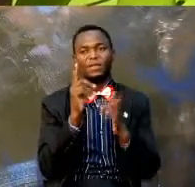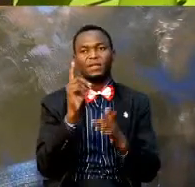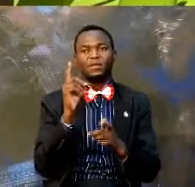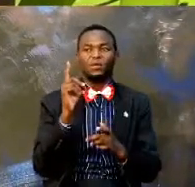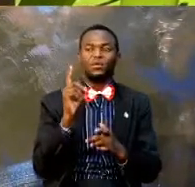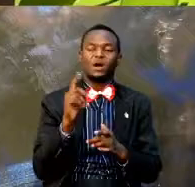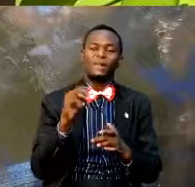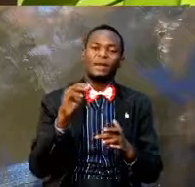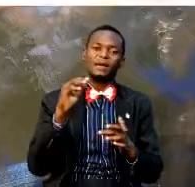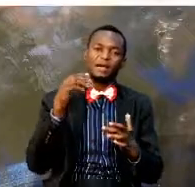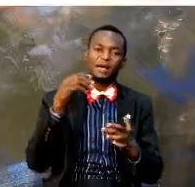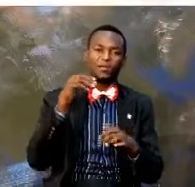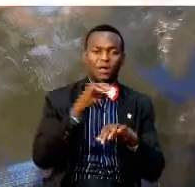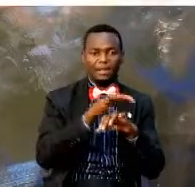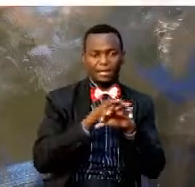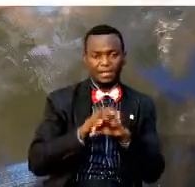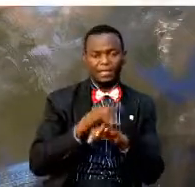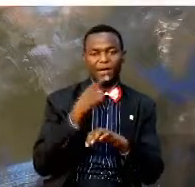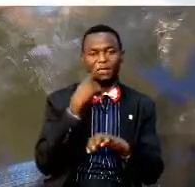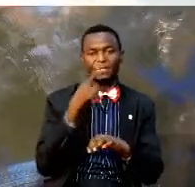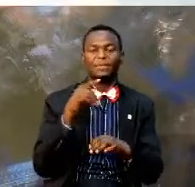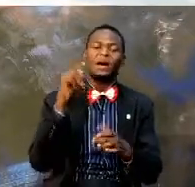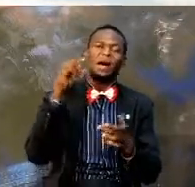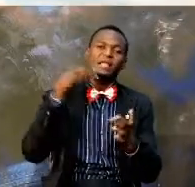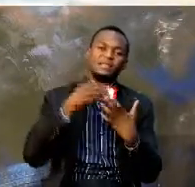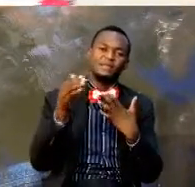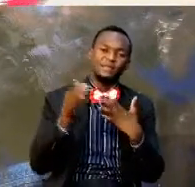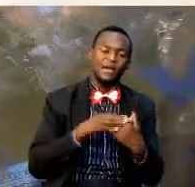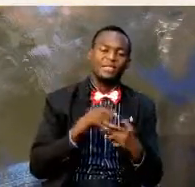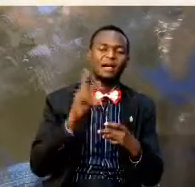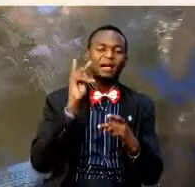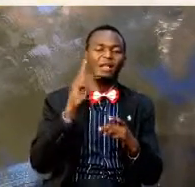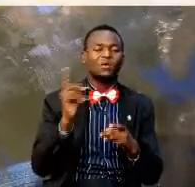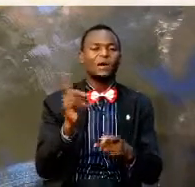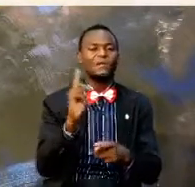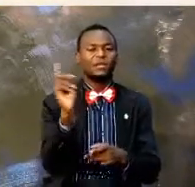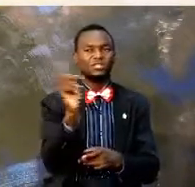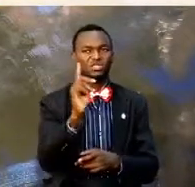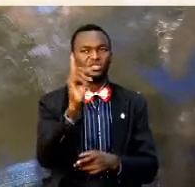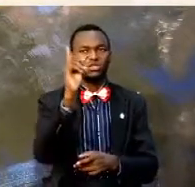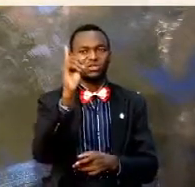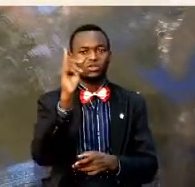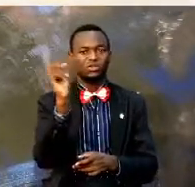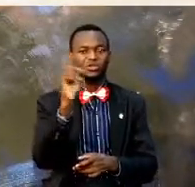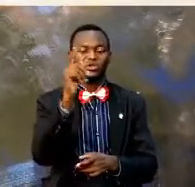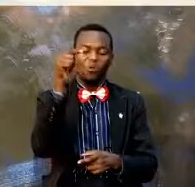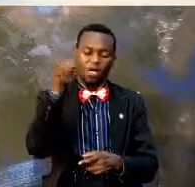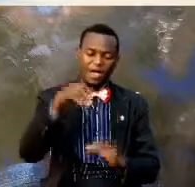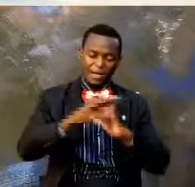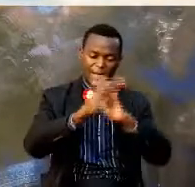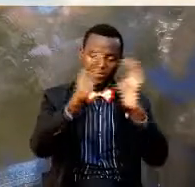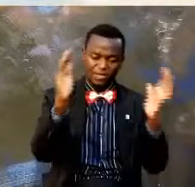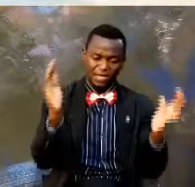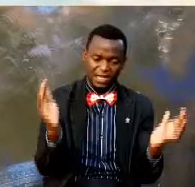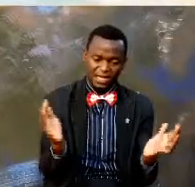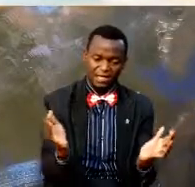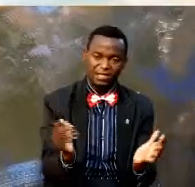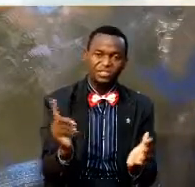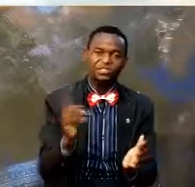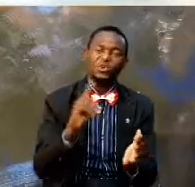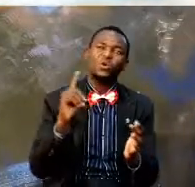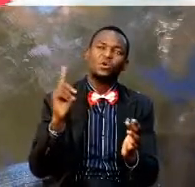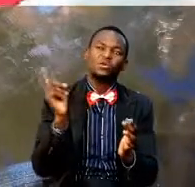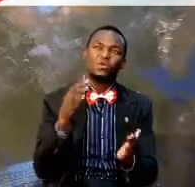made himself of no reputation. Yaani alijifanya kwa na kwamba sio wa hapa duniani, kama sio